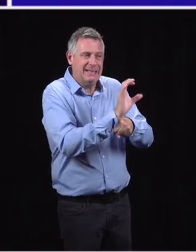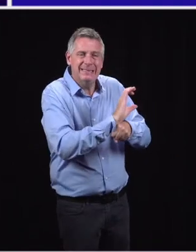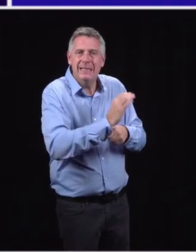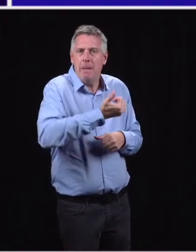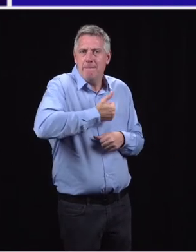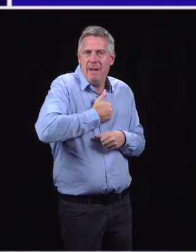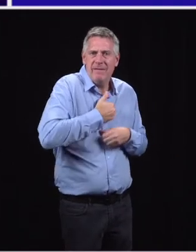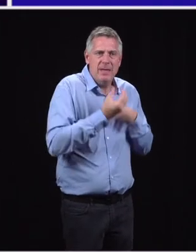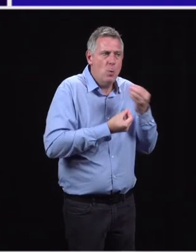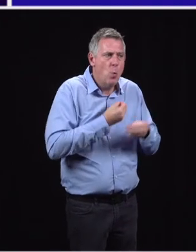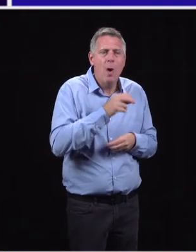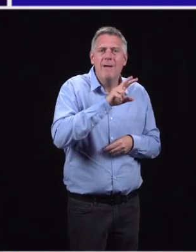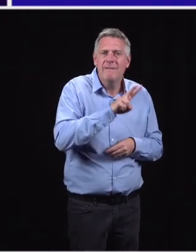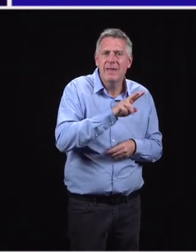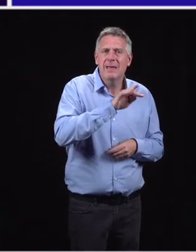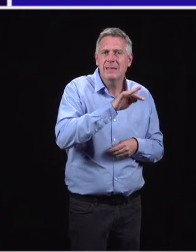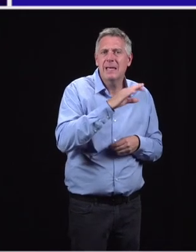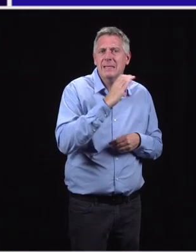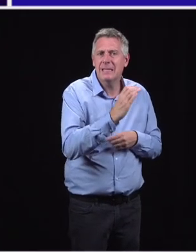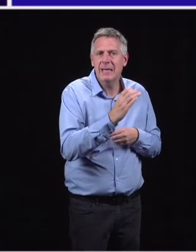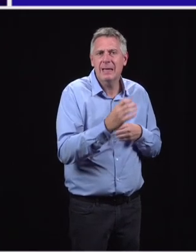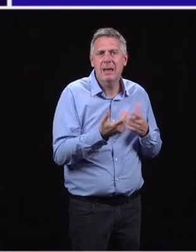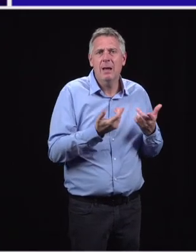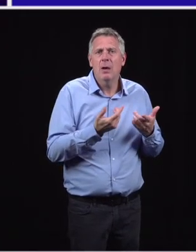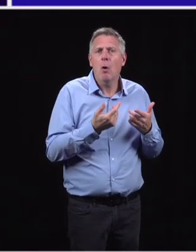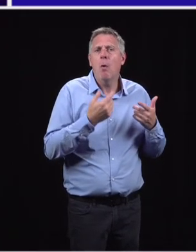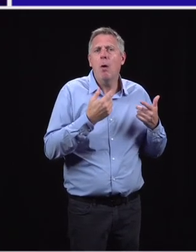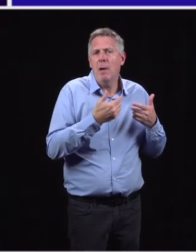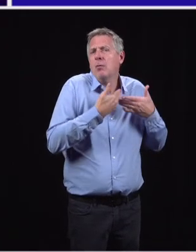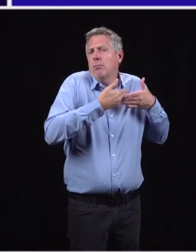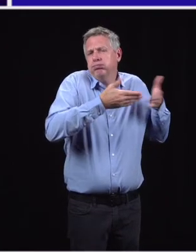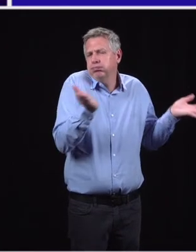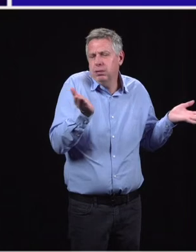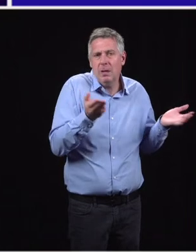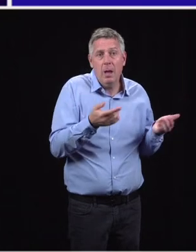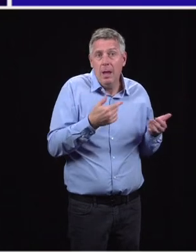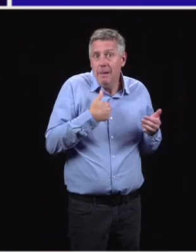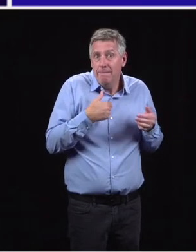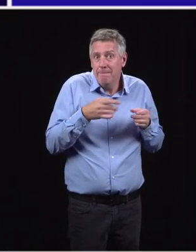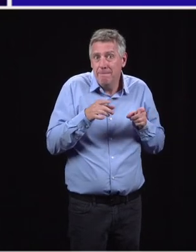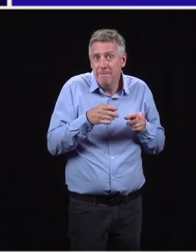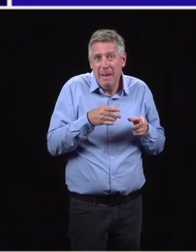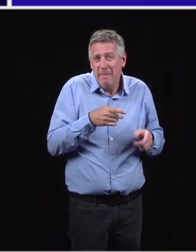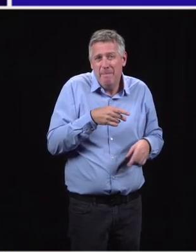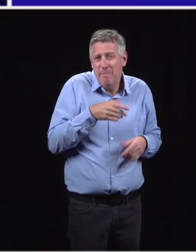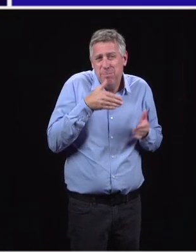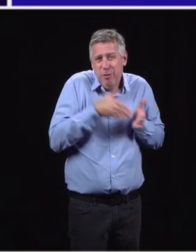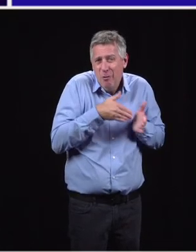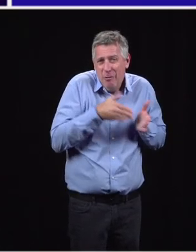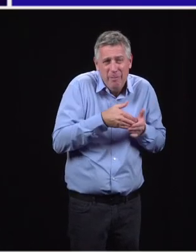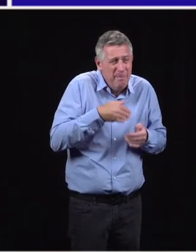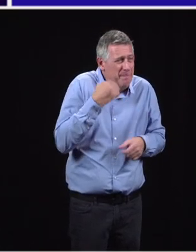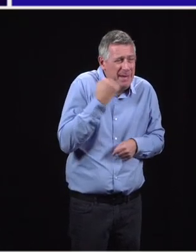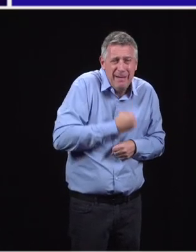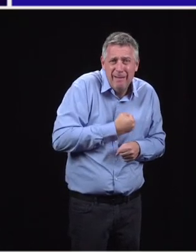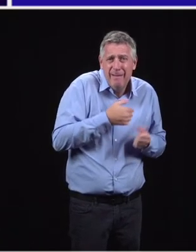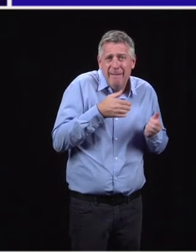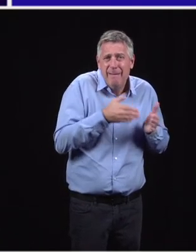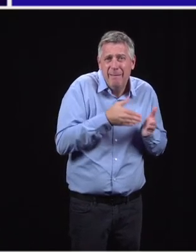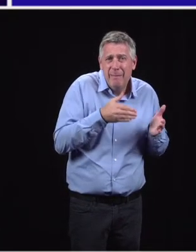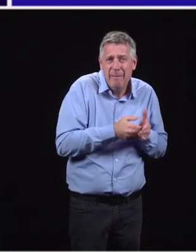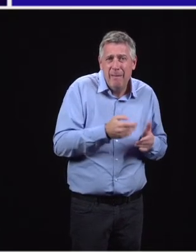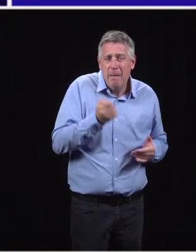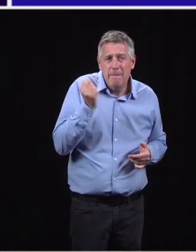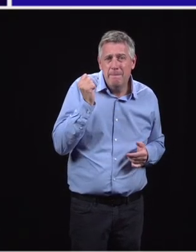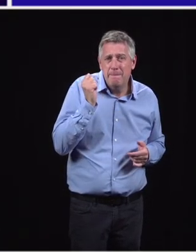ou les VTC choses aujourd'hui très démocratisé en fait on a autant de on a plus de difficultés parce qu'aujourd'hui en fait il y a